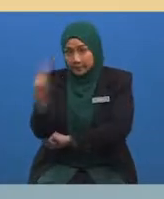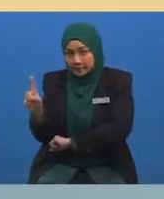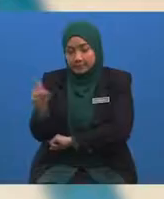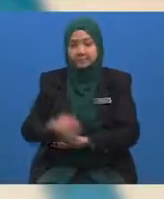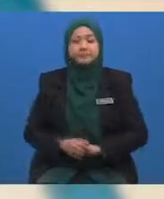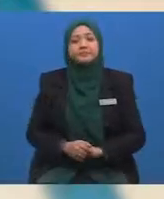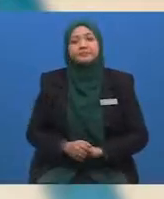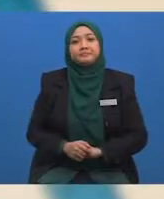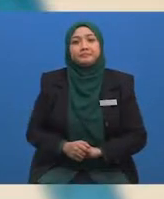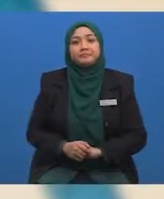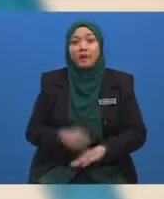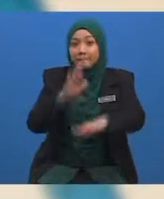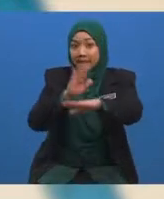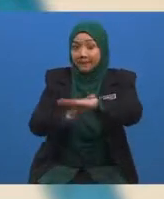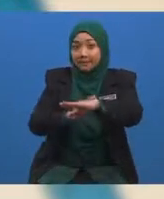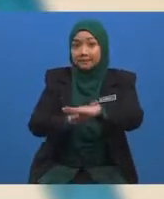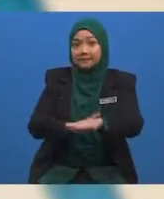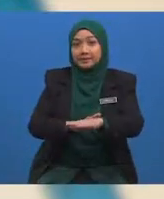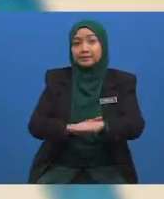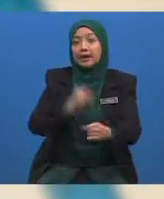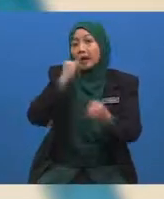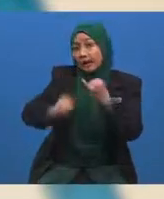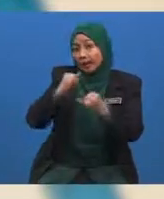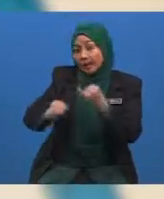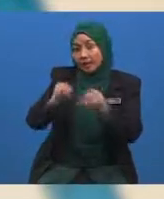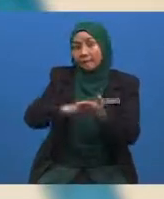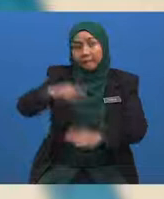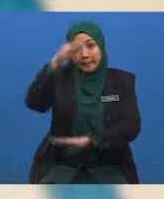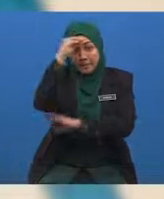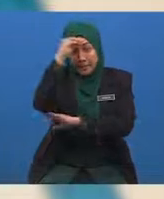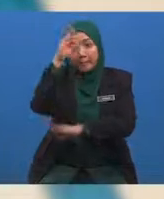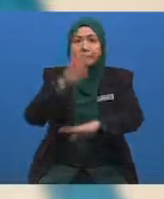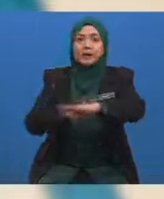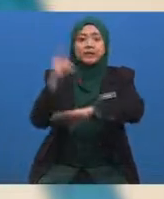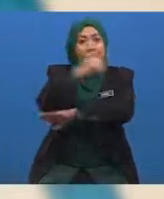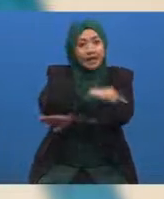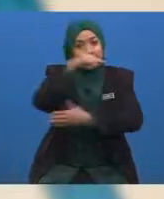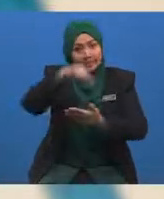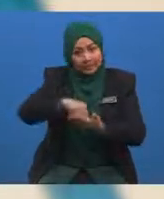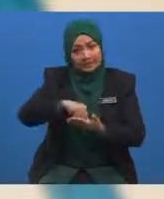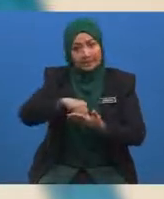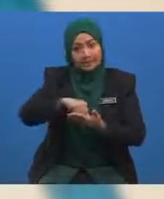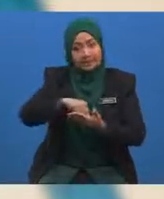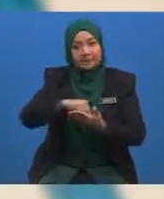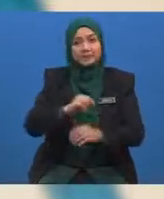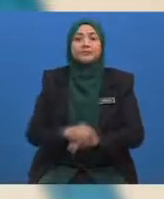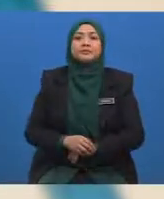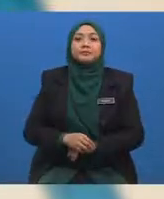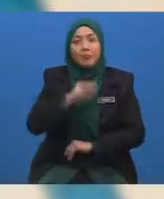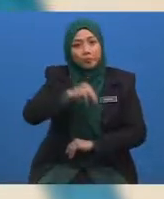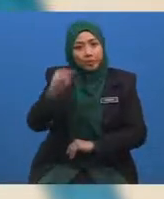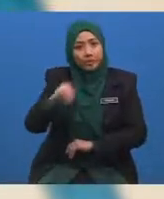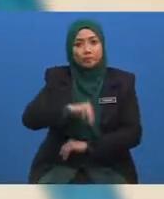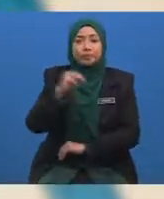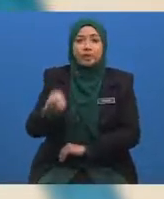Baiklah, pada akhir aktiviti pengajaran dan pembelajaran pada kali ini,